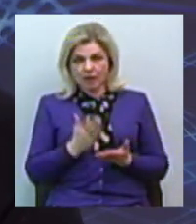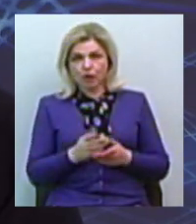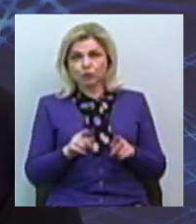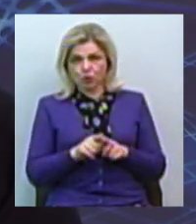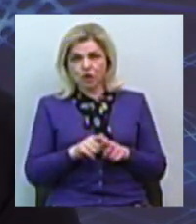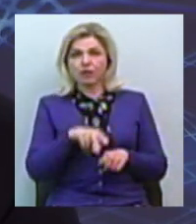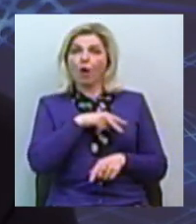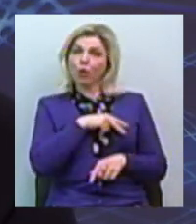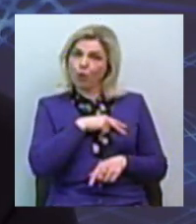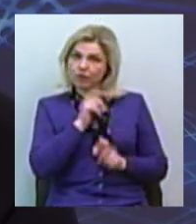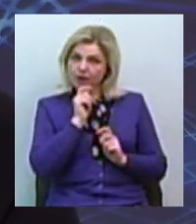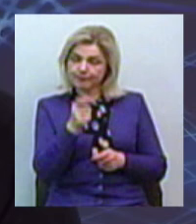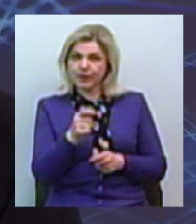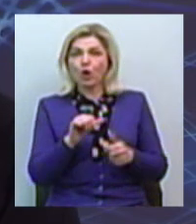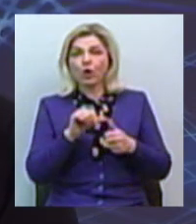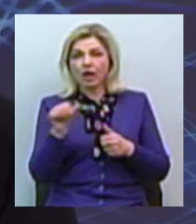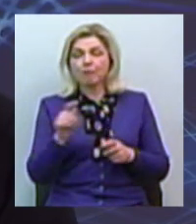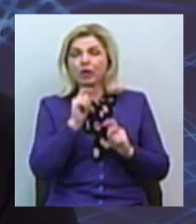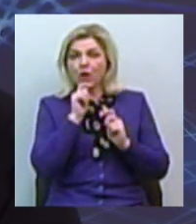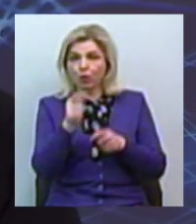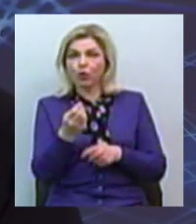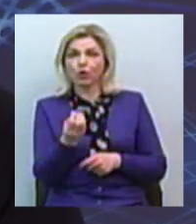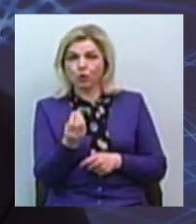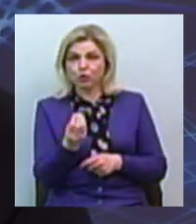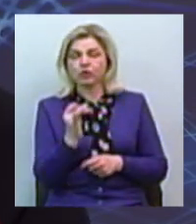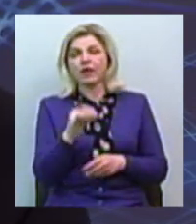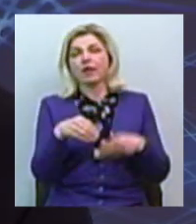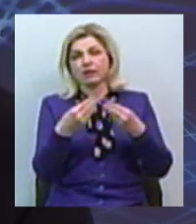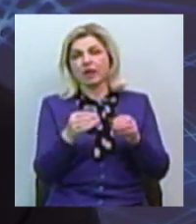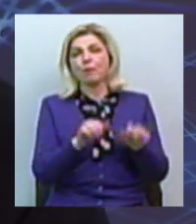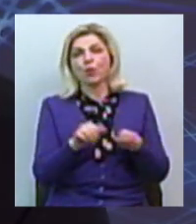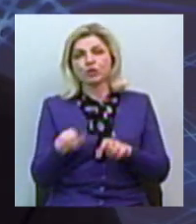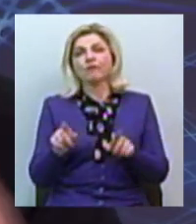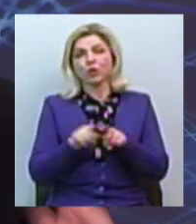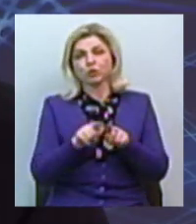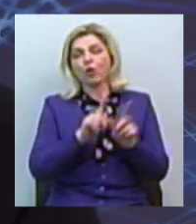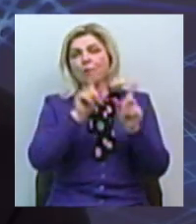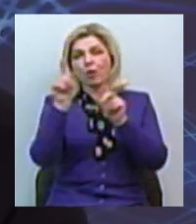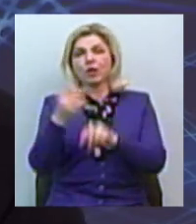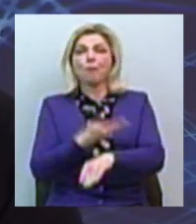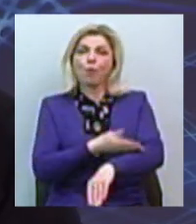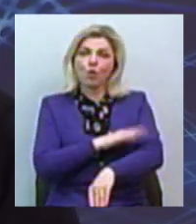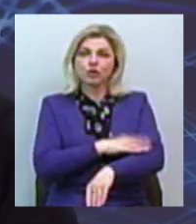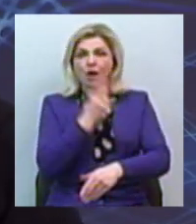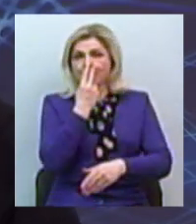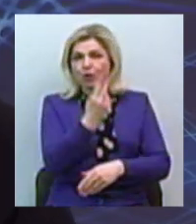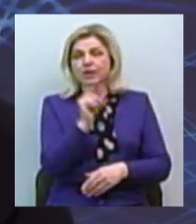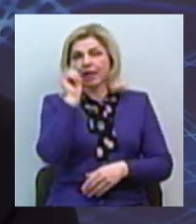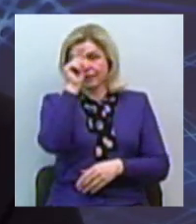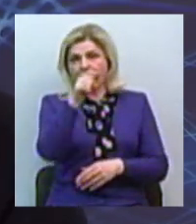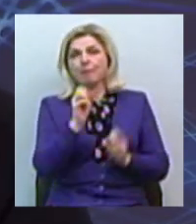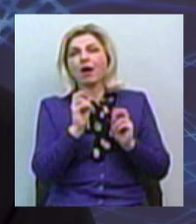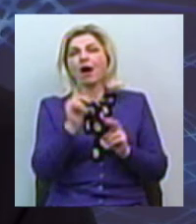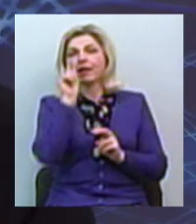так, але крім нагороди грошової, ми даємо можливість поїхати теж до Польщі, подивитися на стартап-івент, як